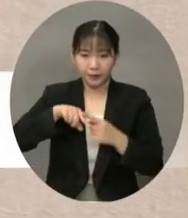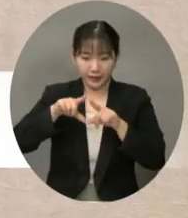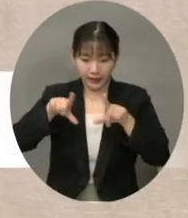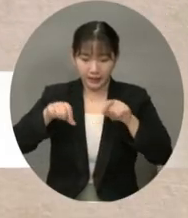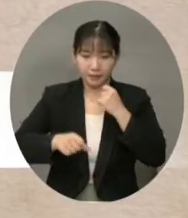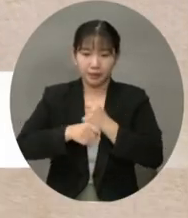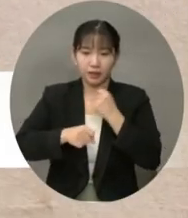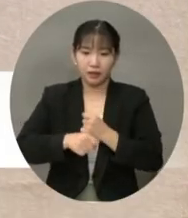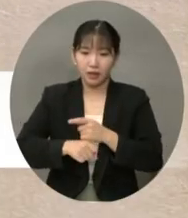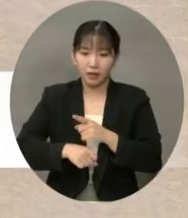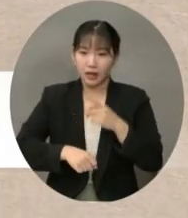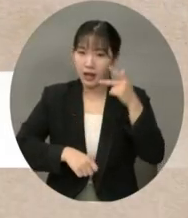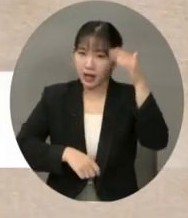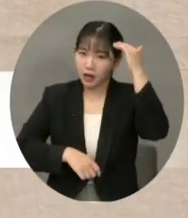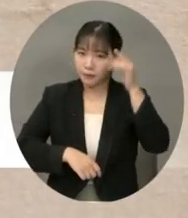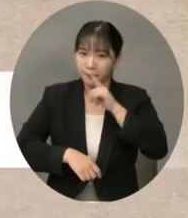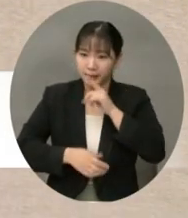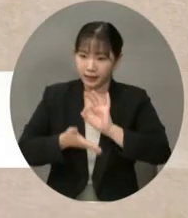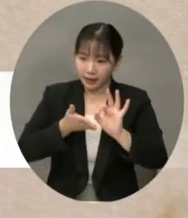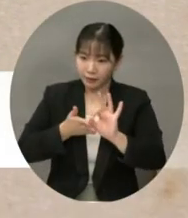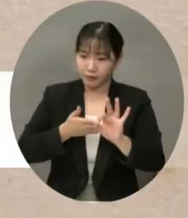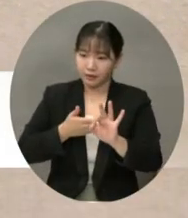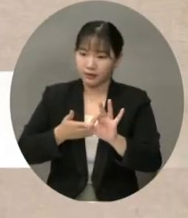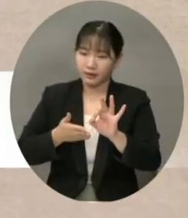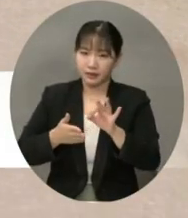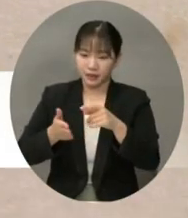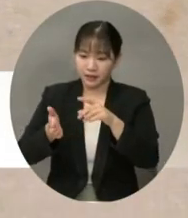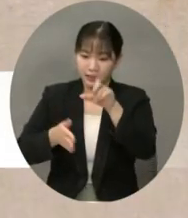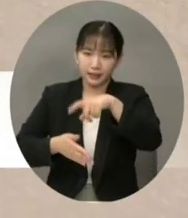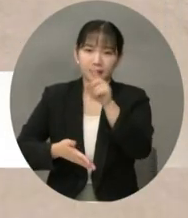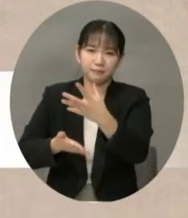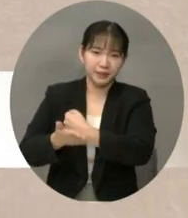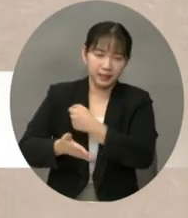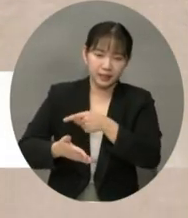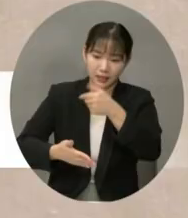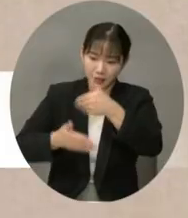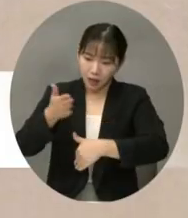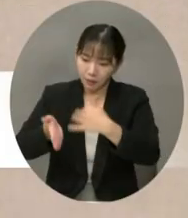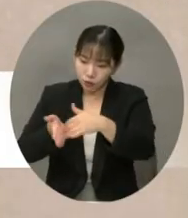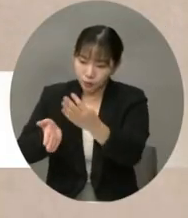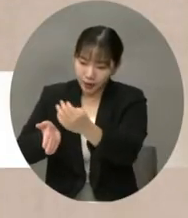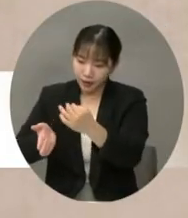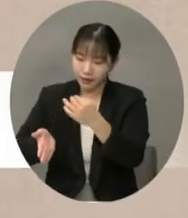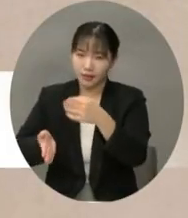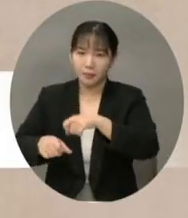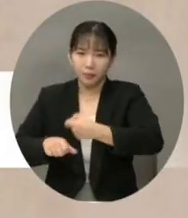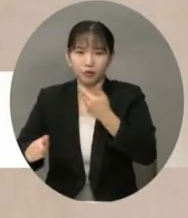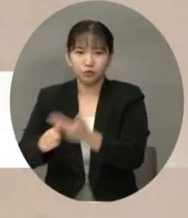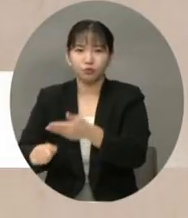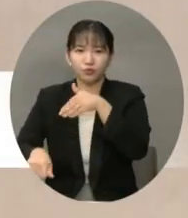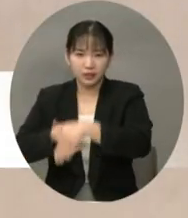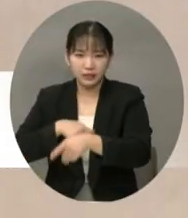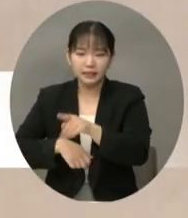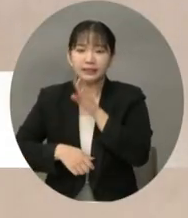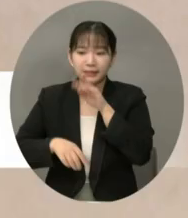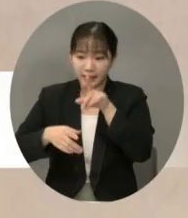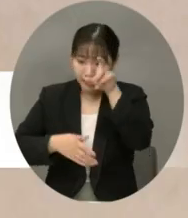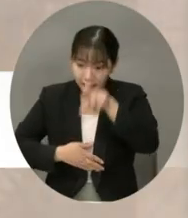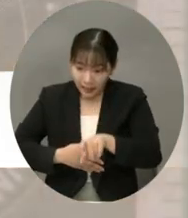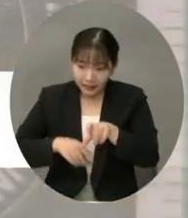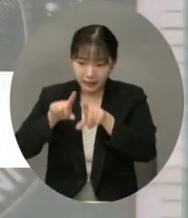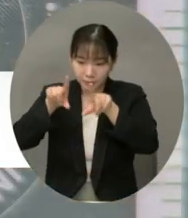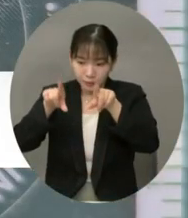때마다 상대방의 카드를 한 장씩 빼앗도록 하고 남은 분량에 따라 벌을 줬던 사실을 뒷받침해 주는 실무을